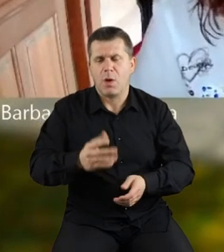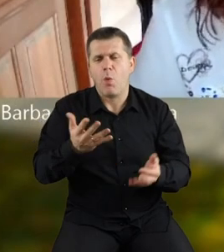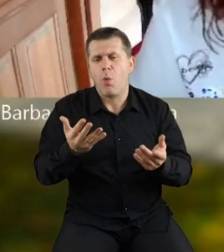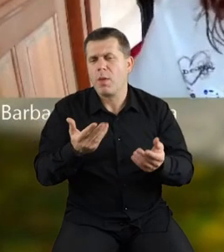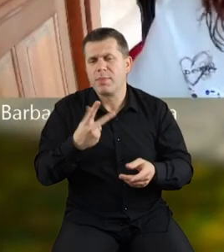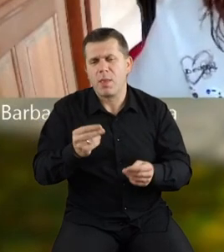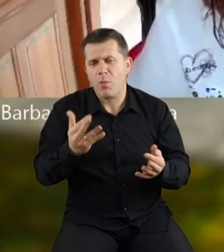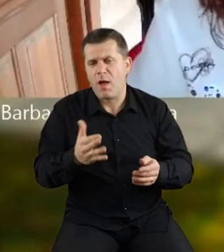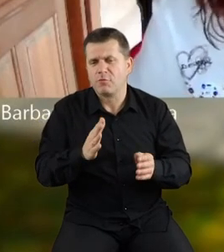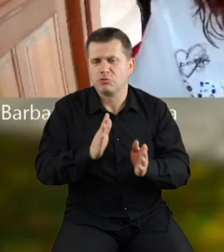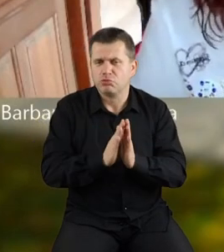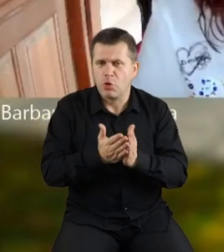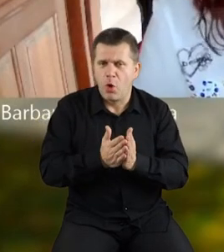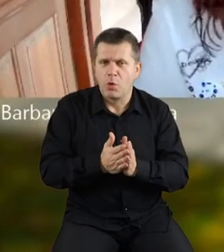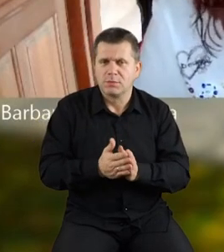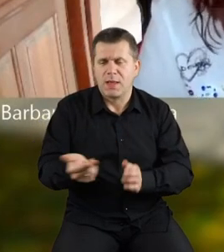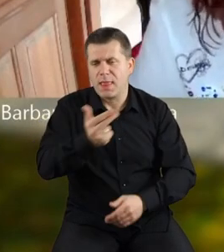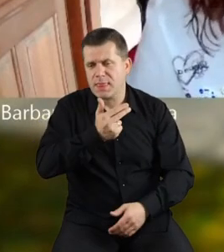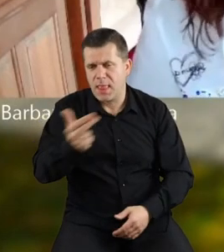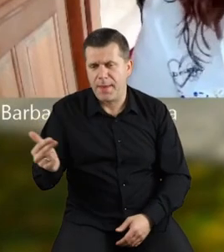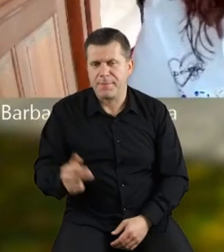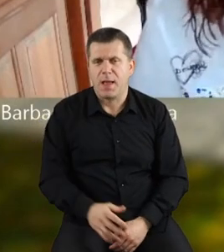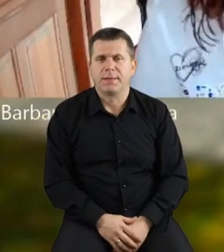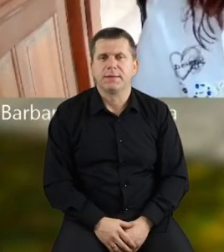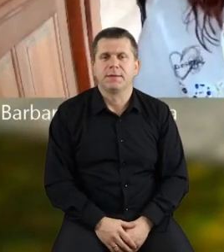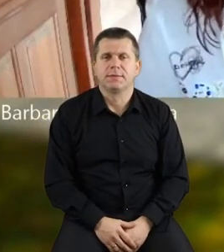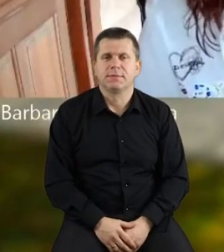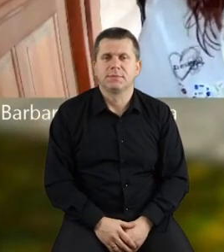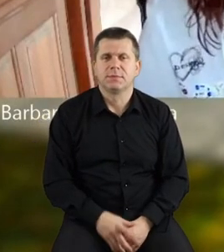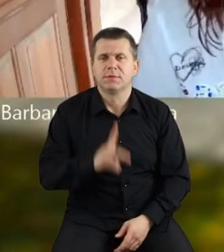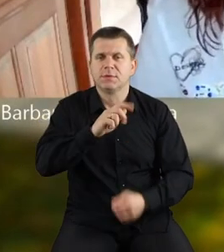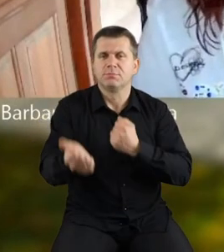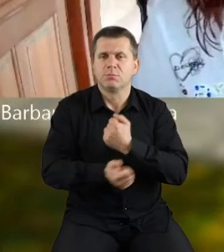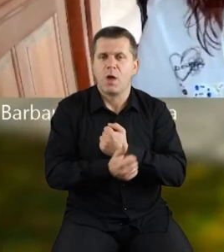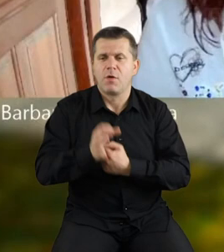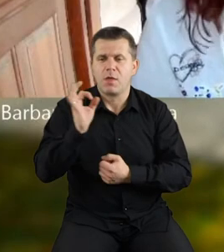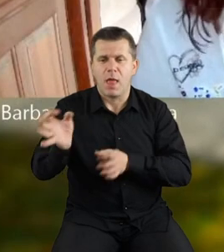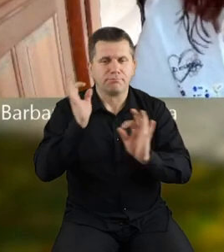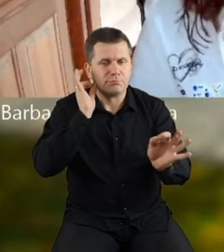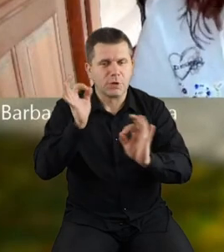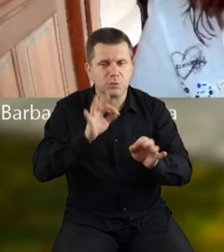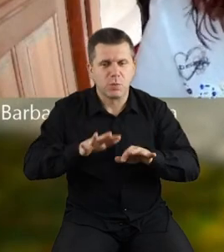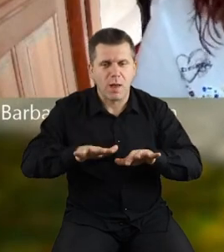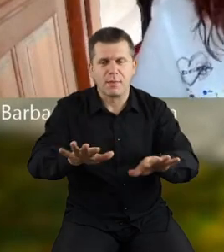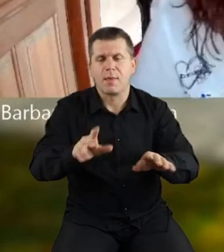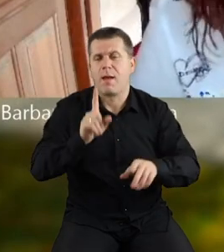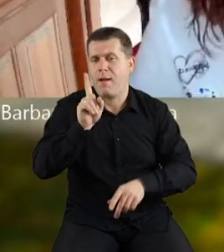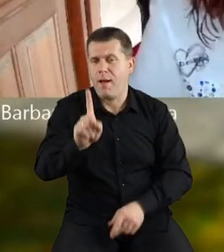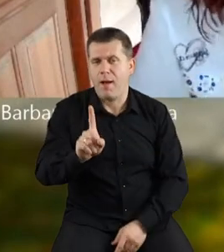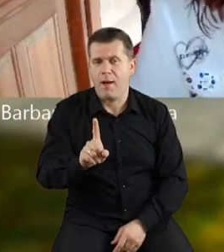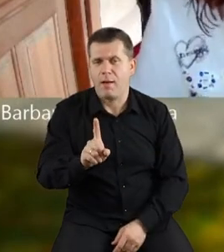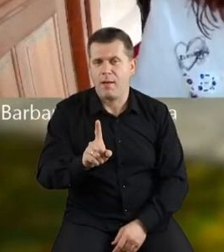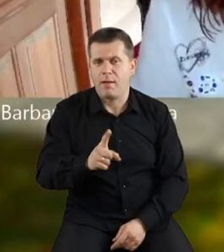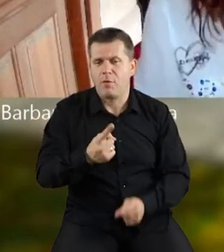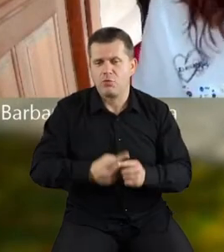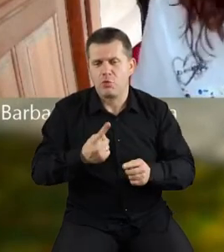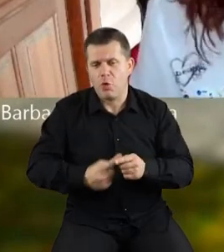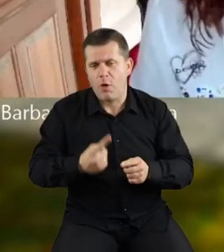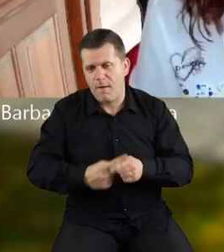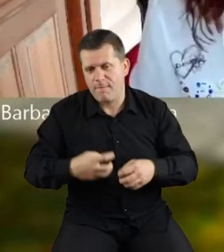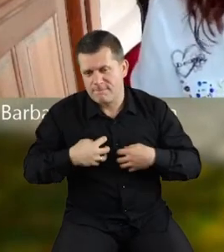napisać niełatwą książkę w sensie tematycznym czy ze względu na jej przesłanie,